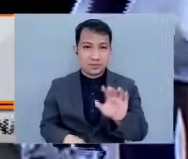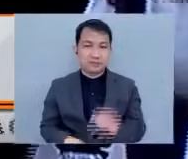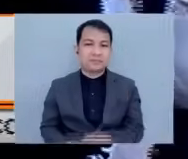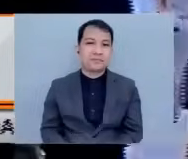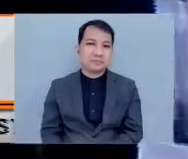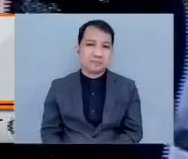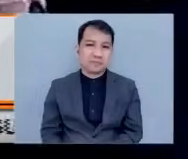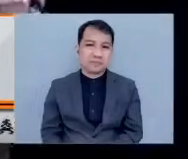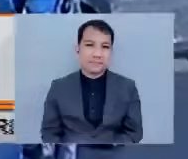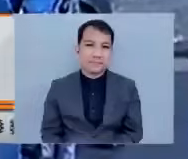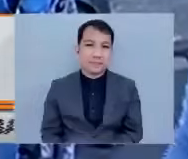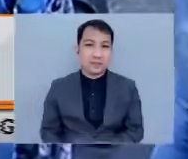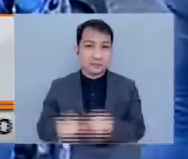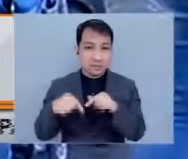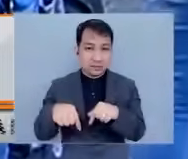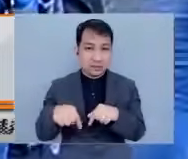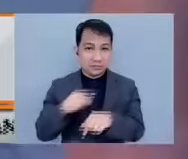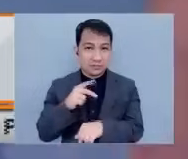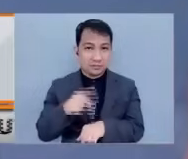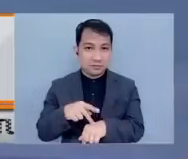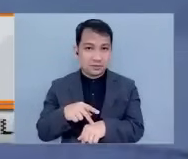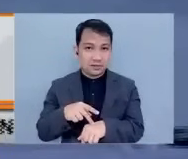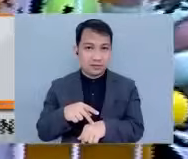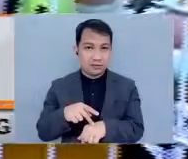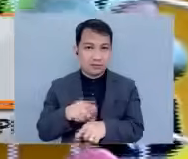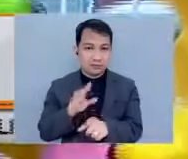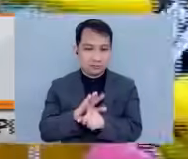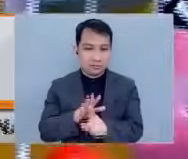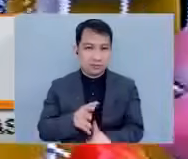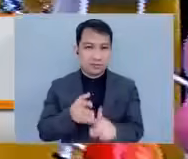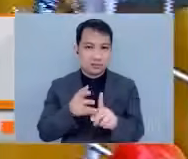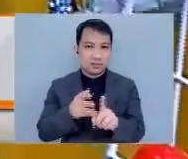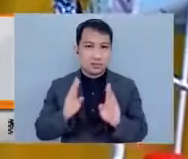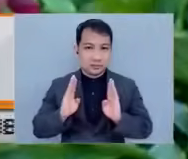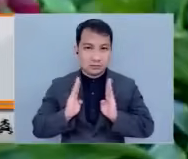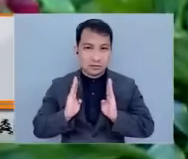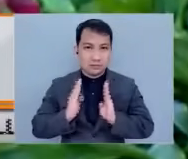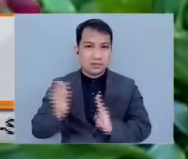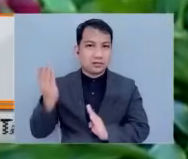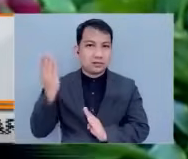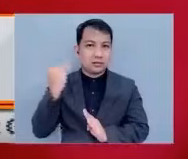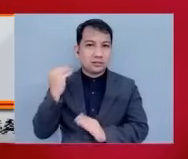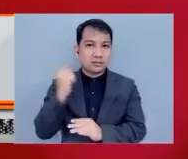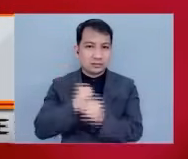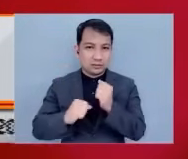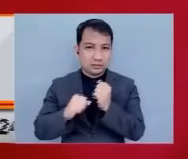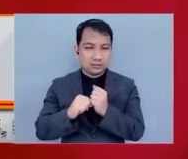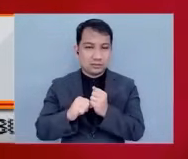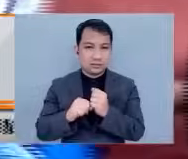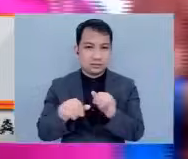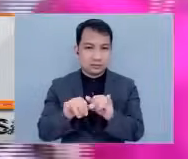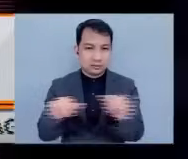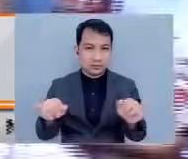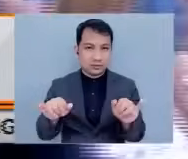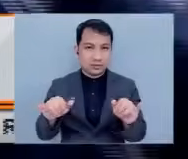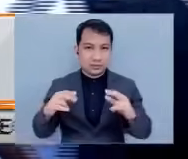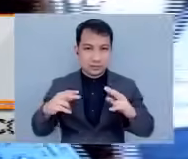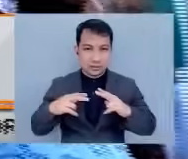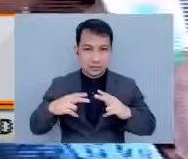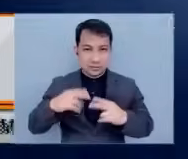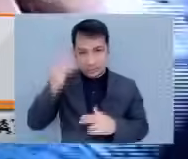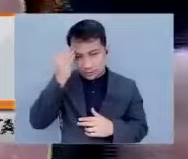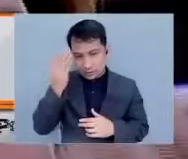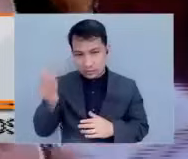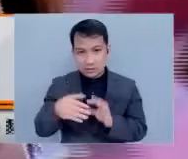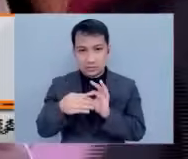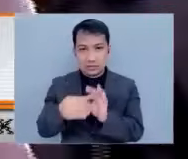Pero dito sa Pilipinas, pinakasumikat ito sa Baguio noon lamang nakaraang taon. Sabay sa holiday season, halos bawat